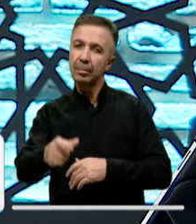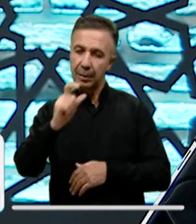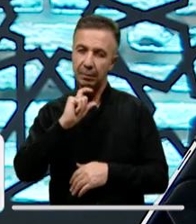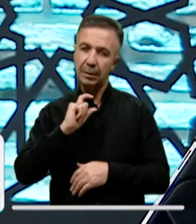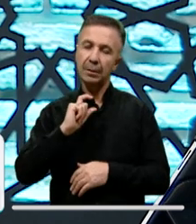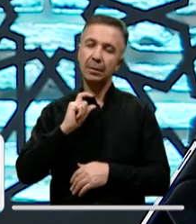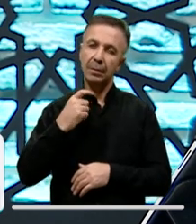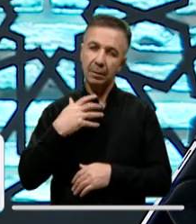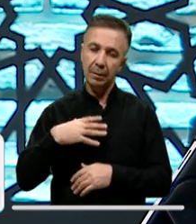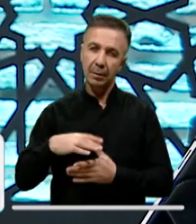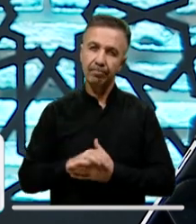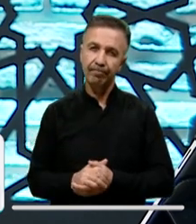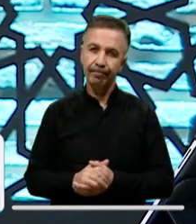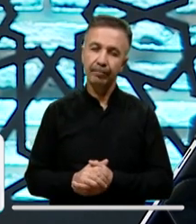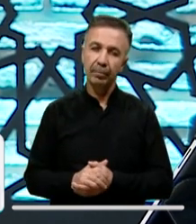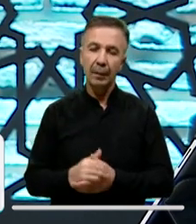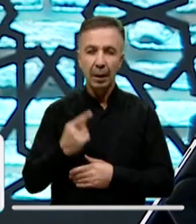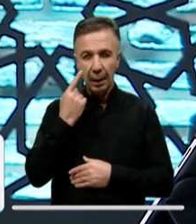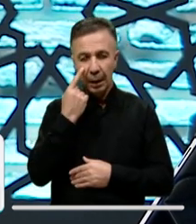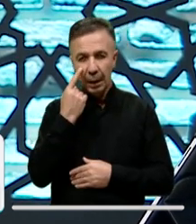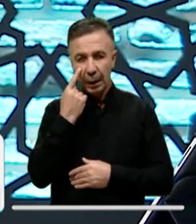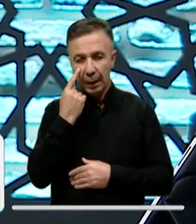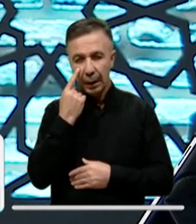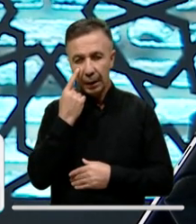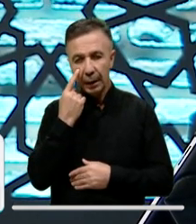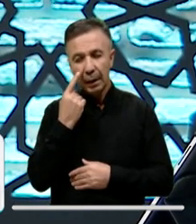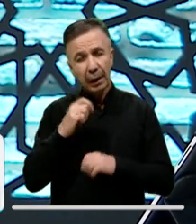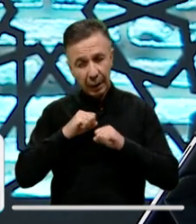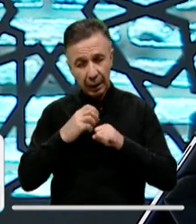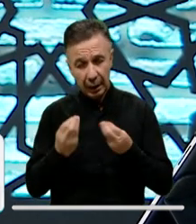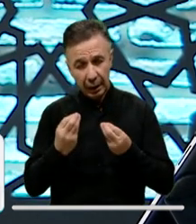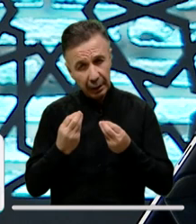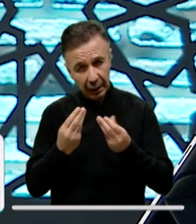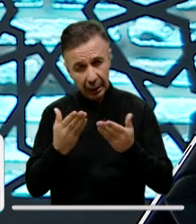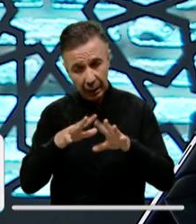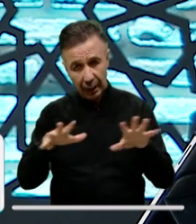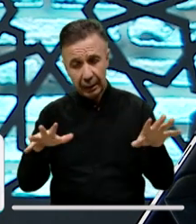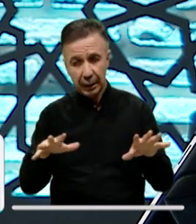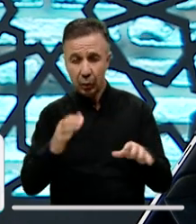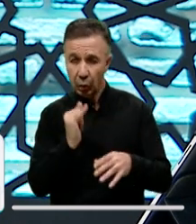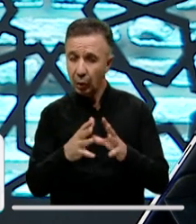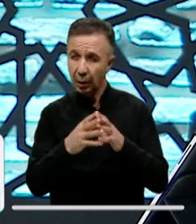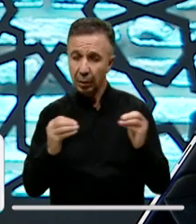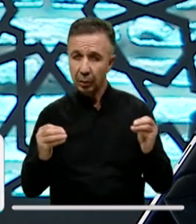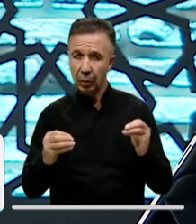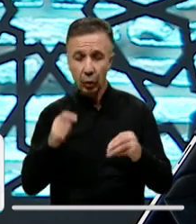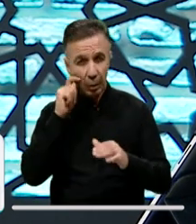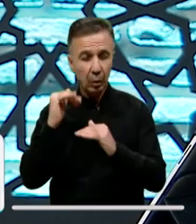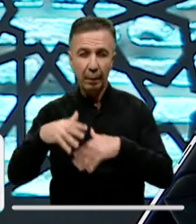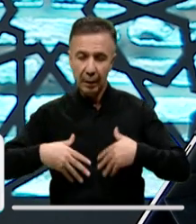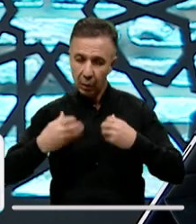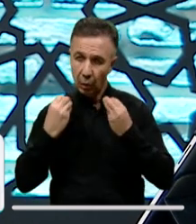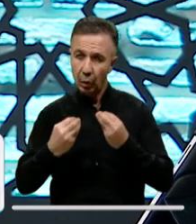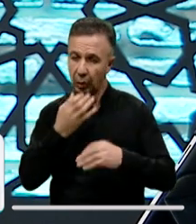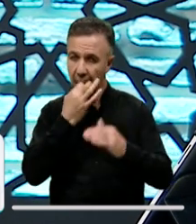cevaplarını isteyeceğim. Hayırlar feth olsun, şerler def olsun. Ümmeti Muhammed sağlık, sıhhat, afiyet bulsun niyazıyla